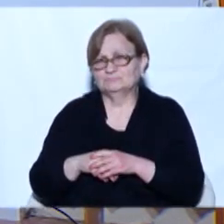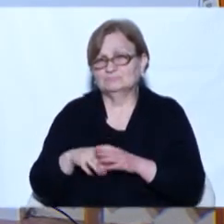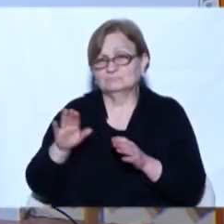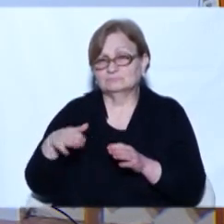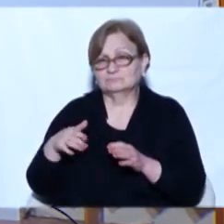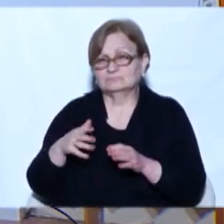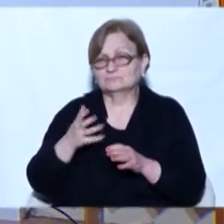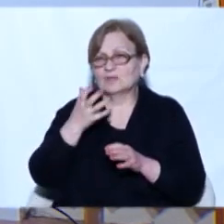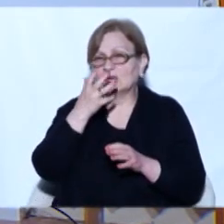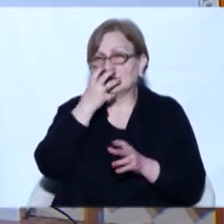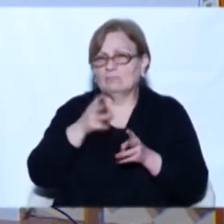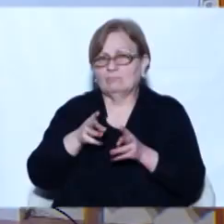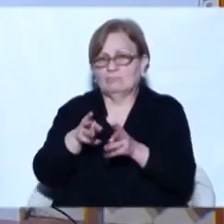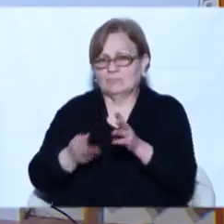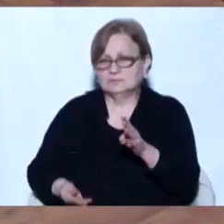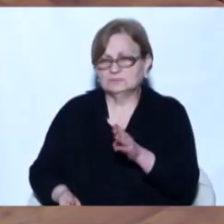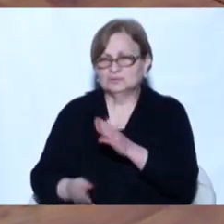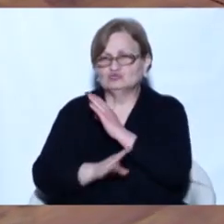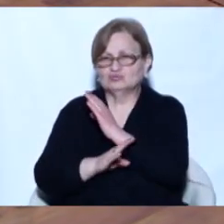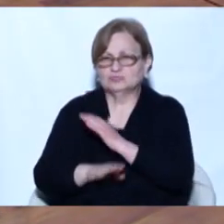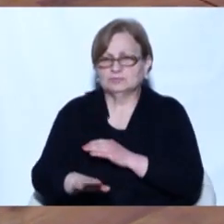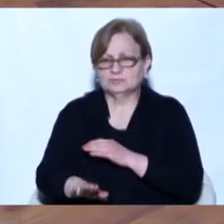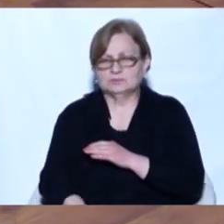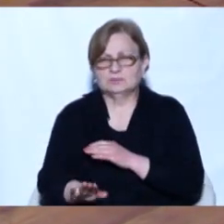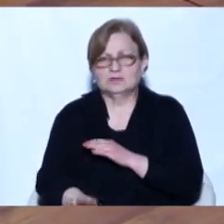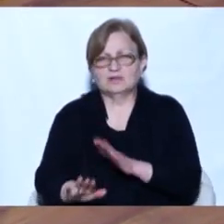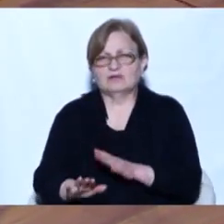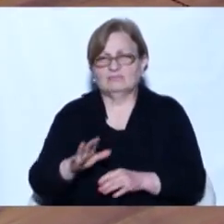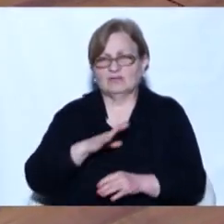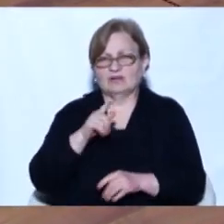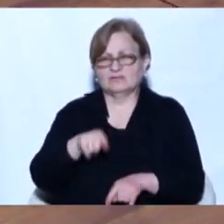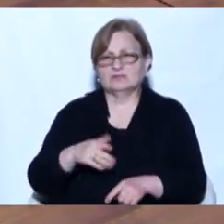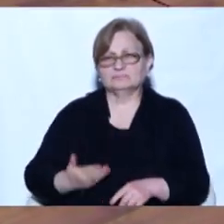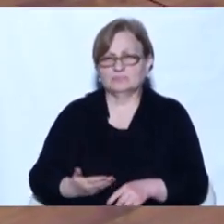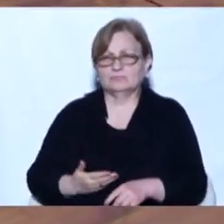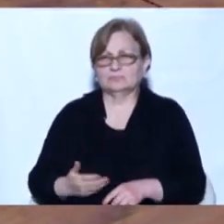შემდგომ ღუმლის ქვეშ შემდეს შეშებზე და რამდენიმე დღე იქ ცხოვრობდი.